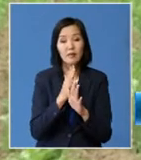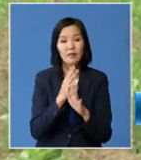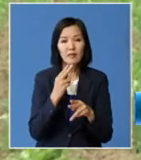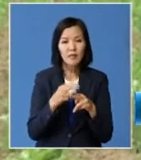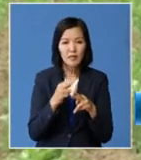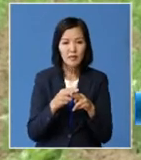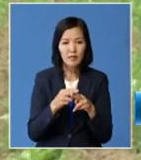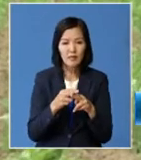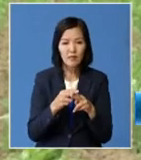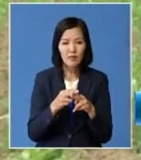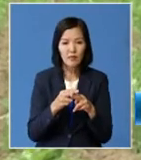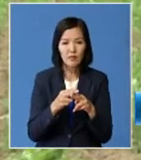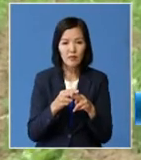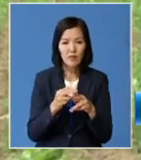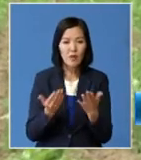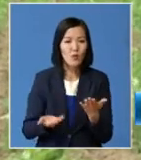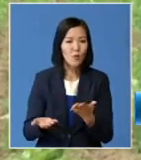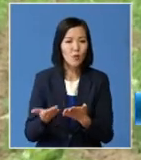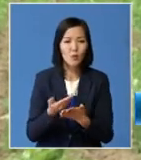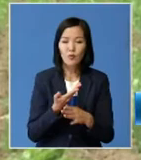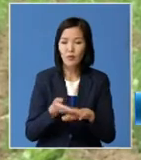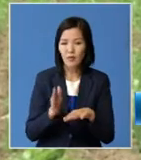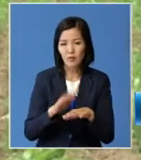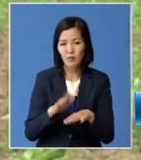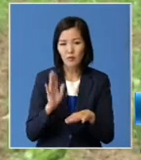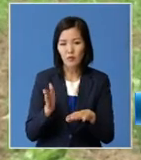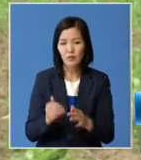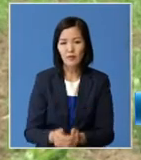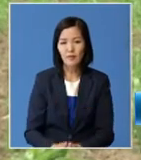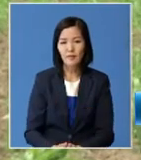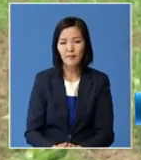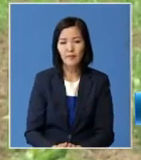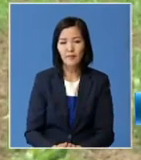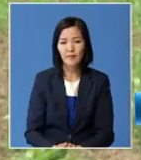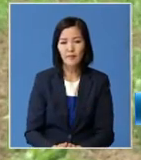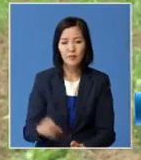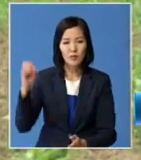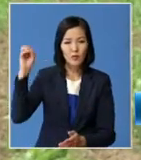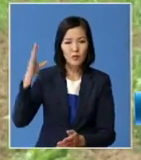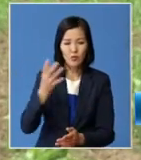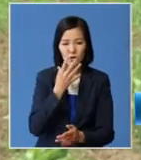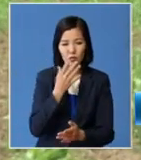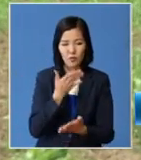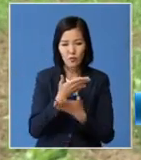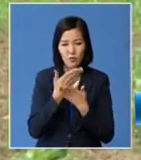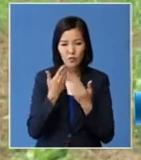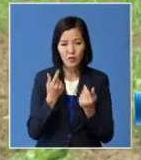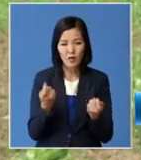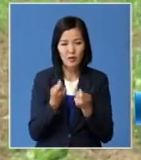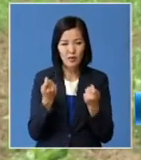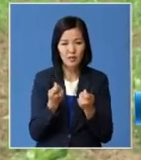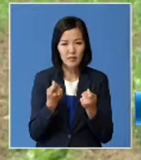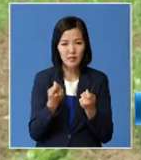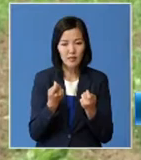тұра беретін болатын болса, өнім жағында қиындау болуы мүмкін. Мынау күн жылынбай жатыр әлі. Бұл кезде